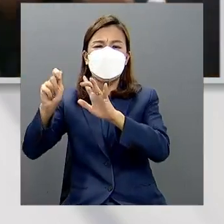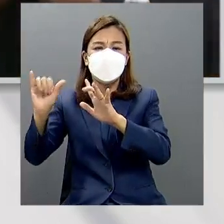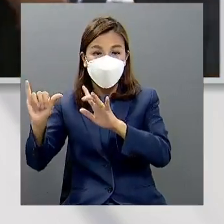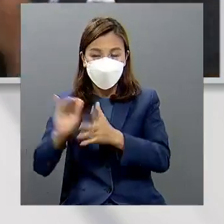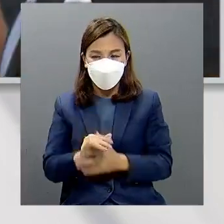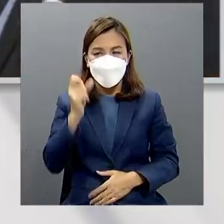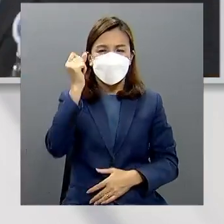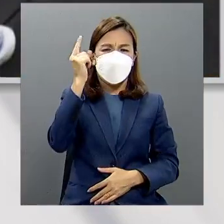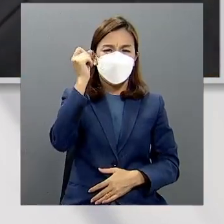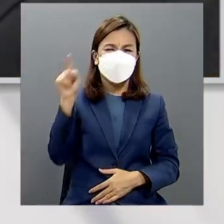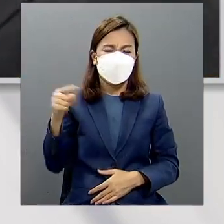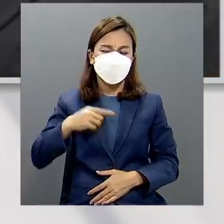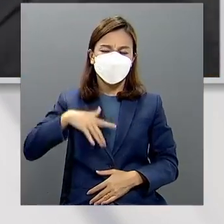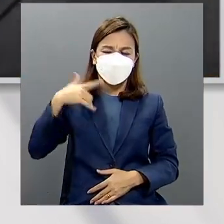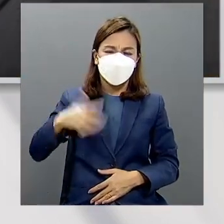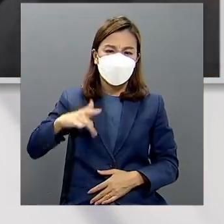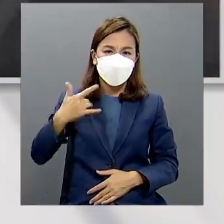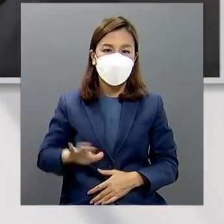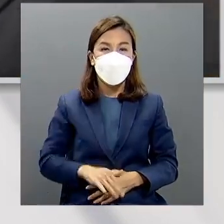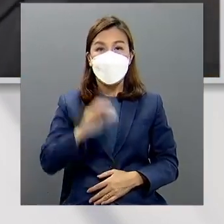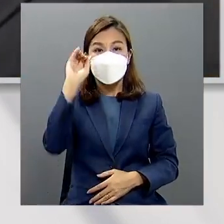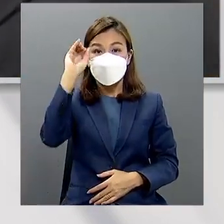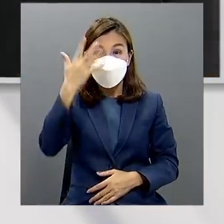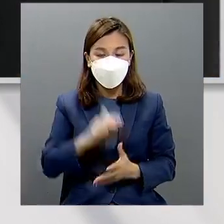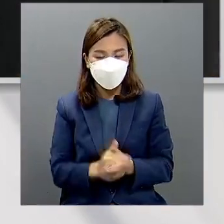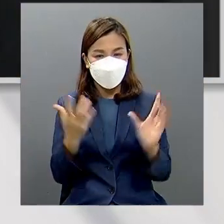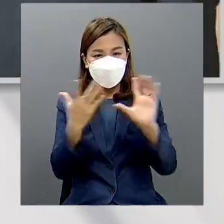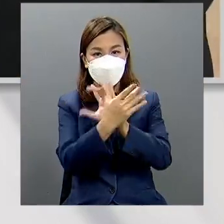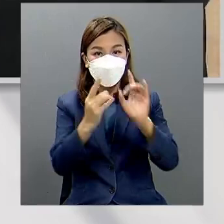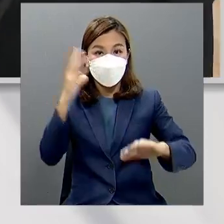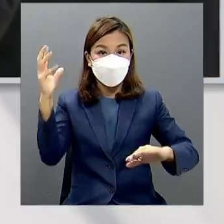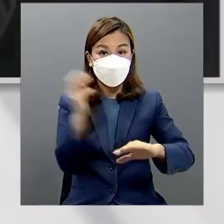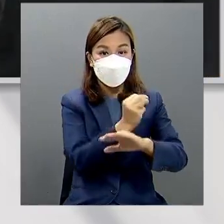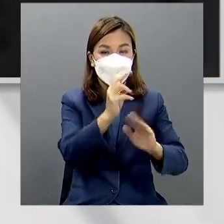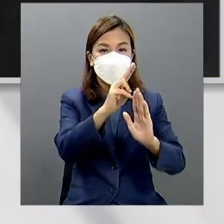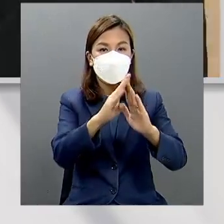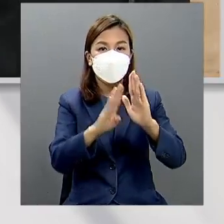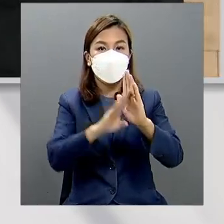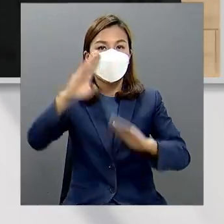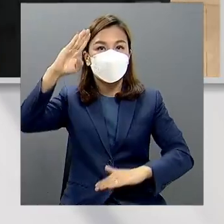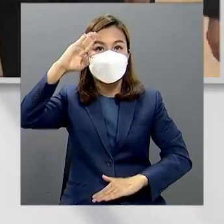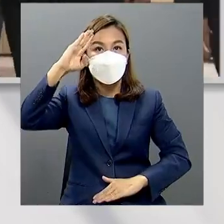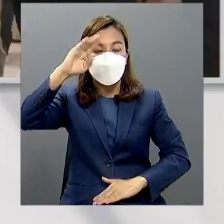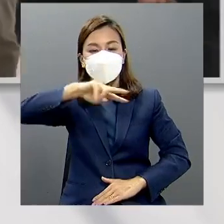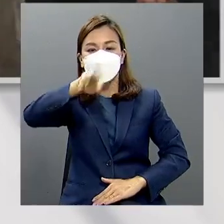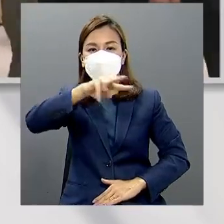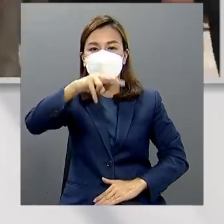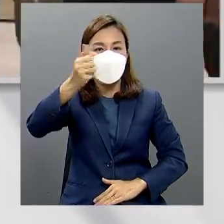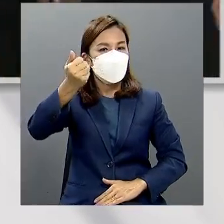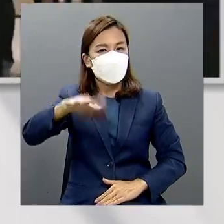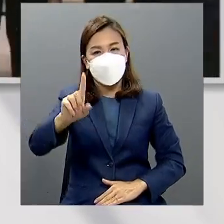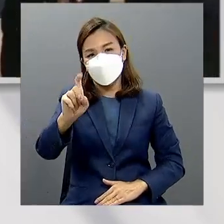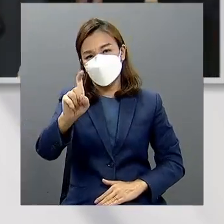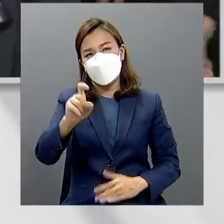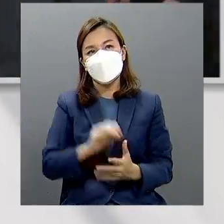พราะไม่เข้าใจสังคมการเมืองที่ไม่สามารถใช้ระบบทหารมาปกครองได้ย้ำด้วยค่ะว่าเศรษฐกิจไท